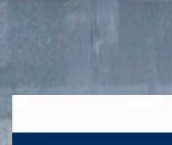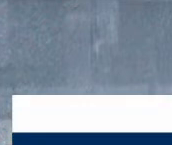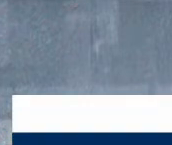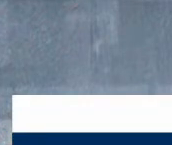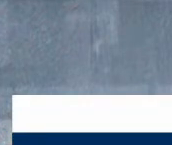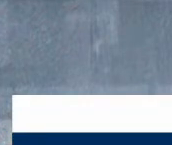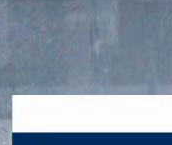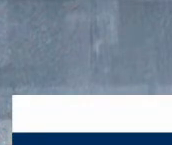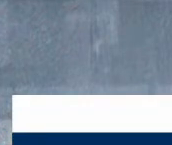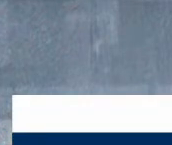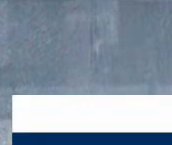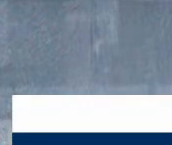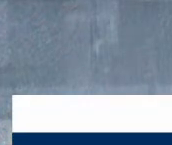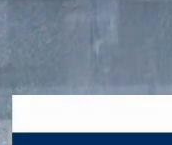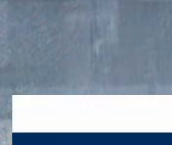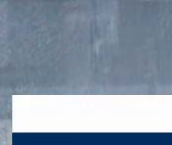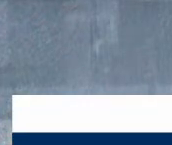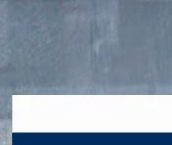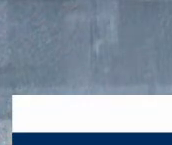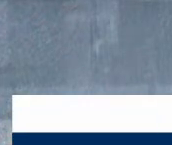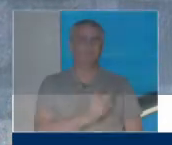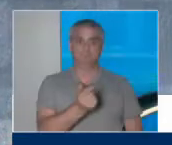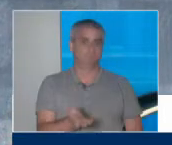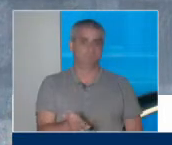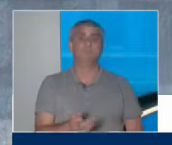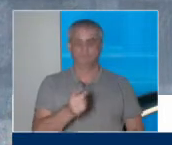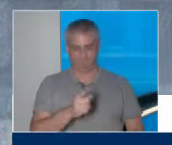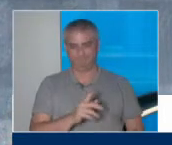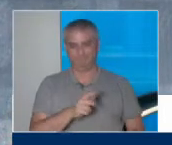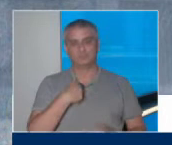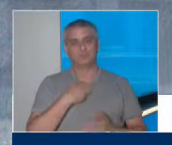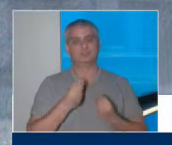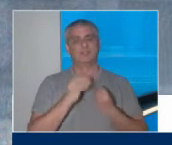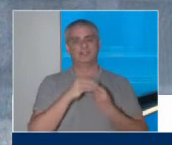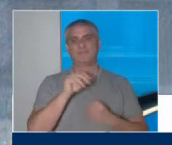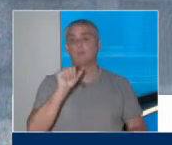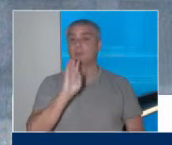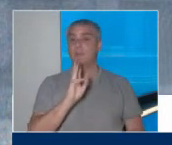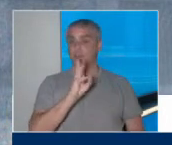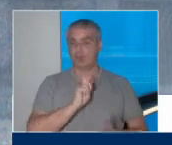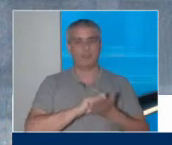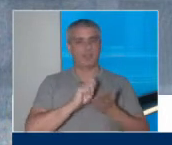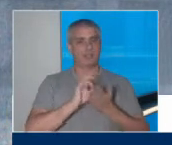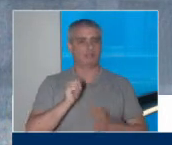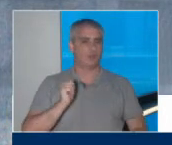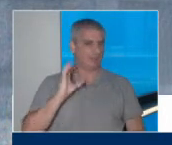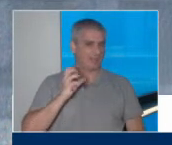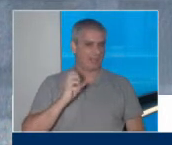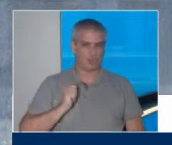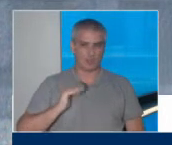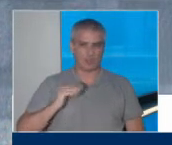של העיתונאית שירין אבו אקלה. בעניין הזה אנחנו רוצים לצרף אלינו את אמיר בר שלום, הפרשן הצבאי של גלי צה"ל. שלום